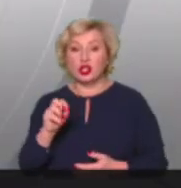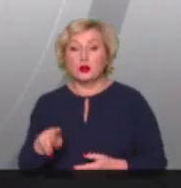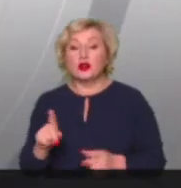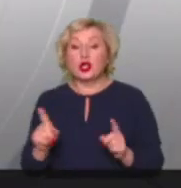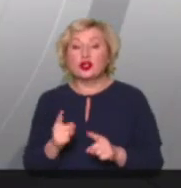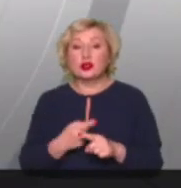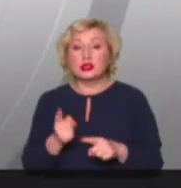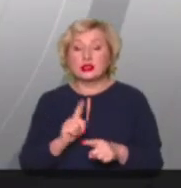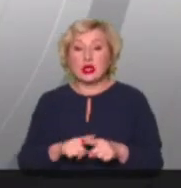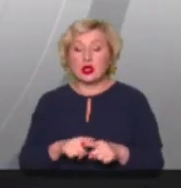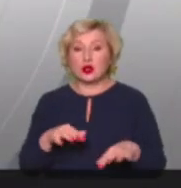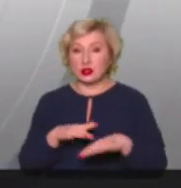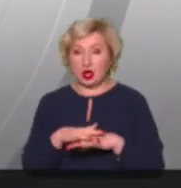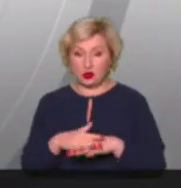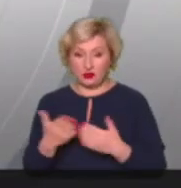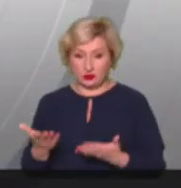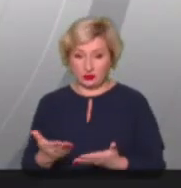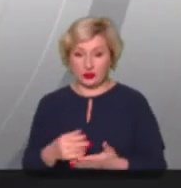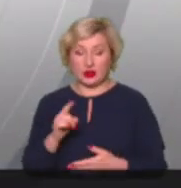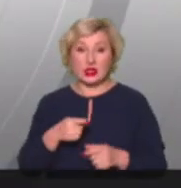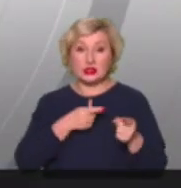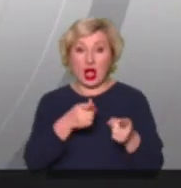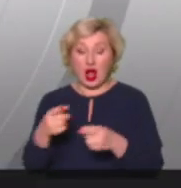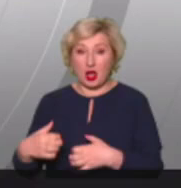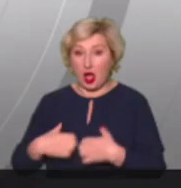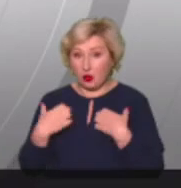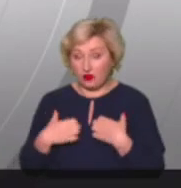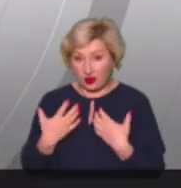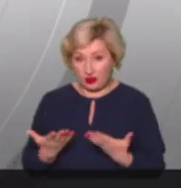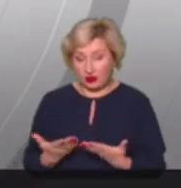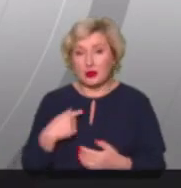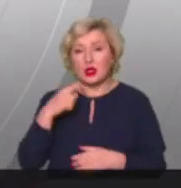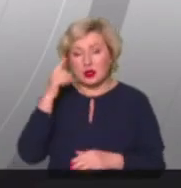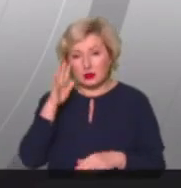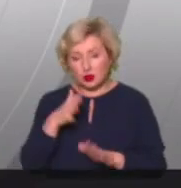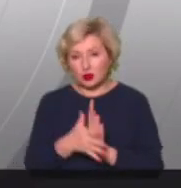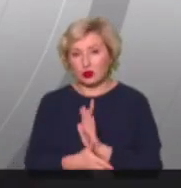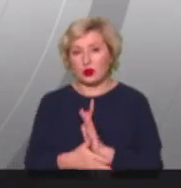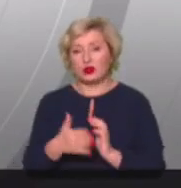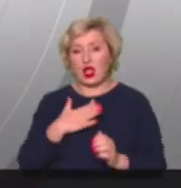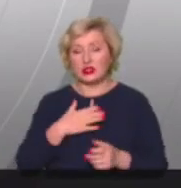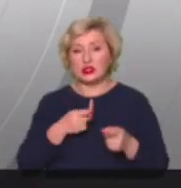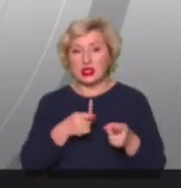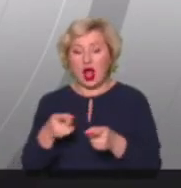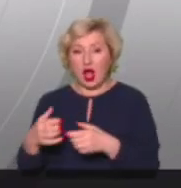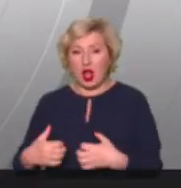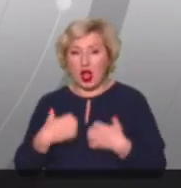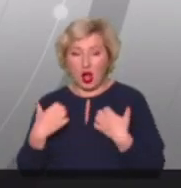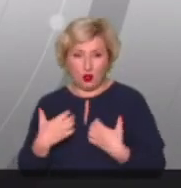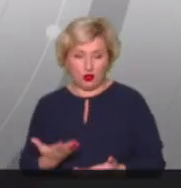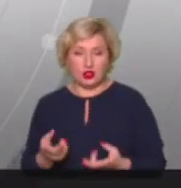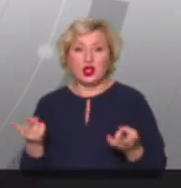це розраховано? На залякування, рідні мої. Ну, ми маємо розуміти, що нас залякують. Для чого